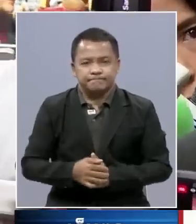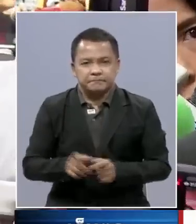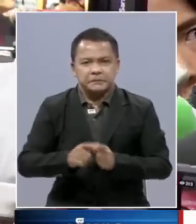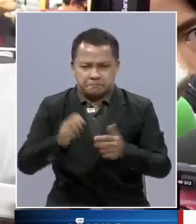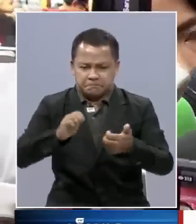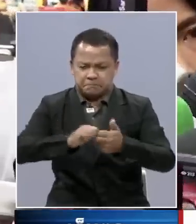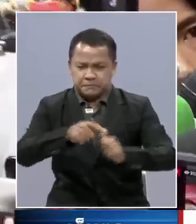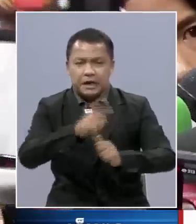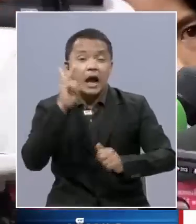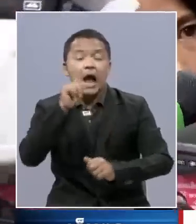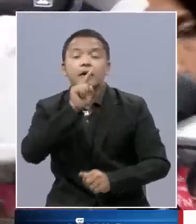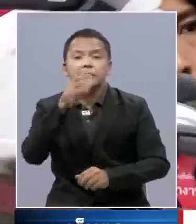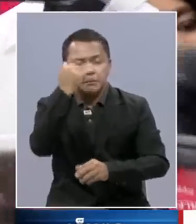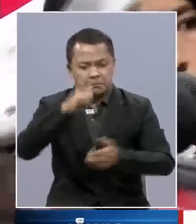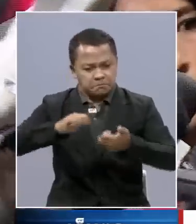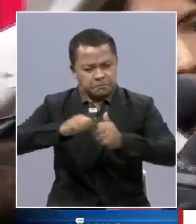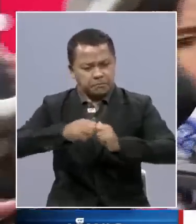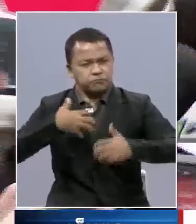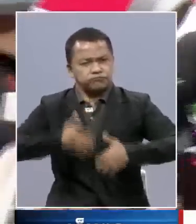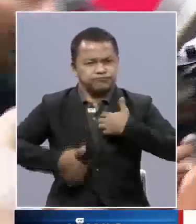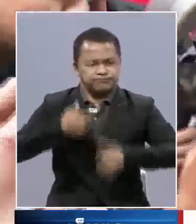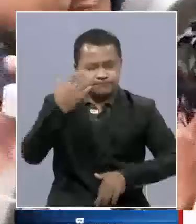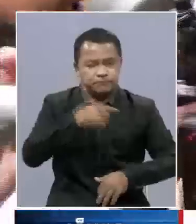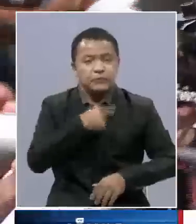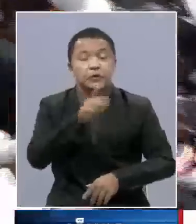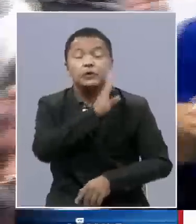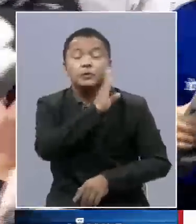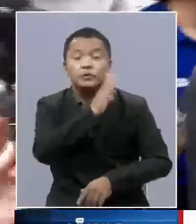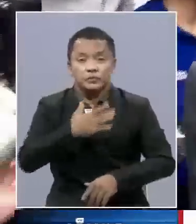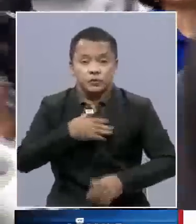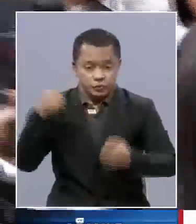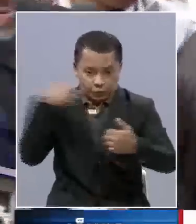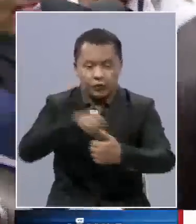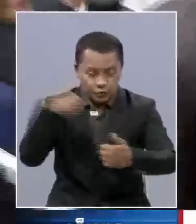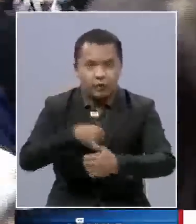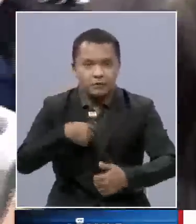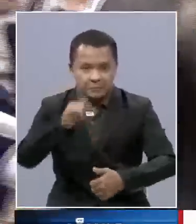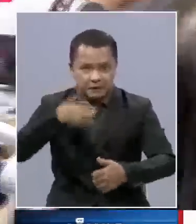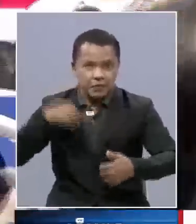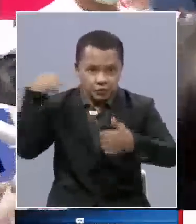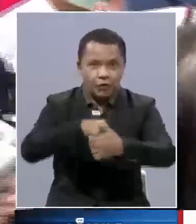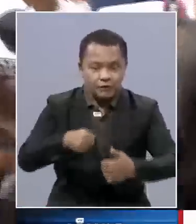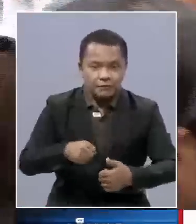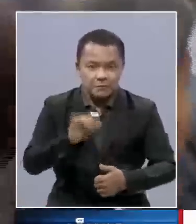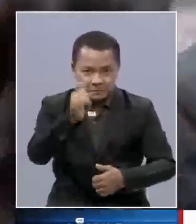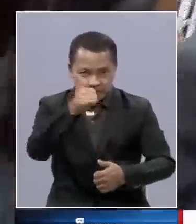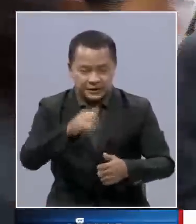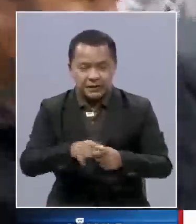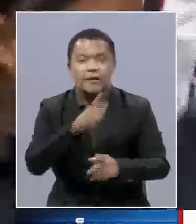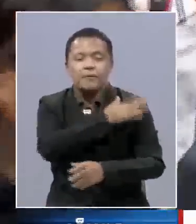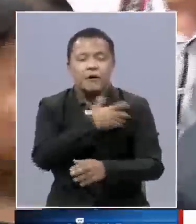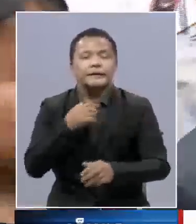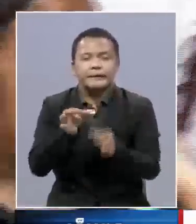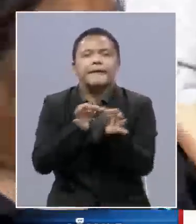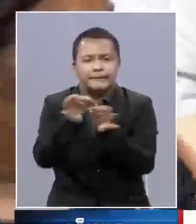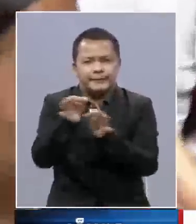ก็มีประเด็นที่นักข่าวก็ถามว่าทำไมวันนี้เดือดจังอ่ะหมอชลน่านบอกว่าถ้าผมต่อยได้ผมต่อยไปแล้วอันนี้ก็เป็นอีกประเด็นเหมือนกันนะ ใช่แต่คุณหมอก็มา